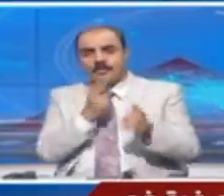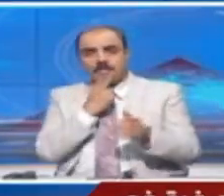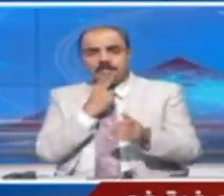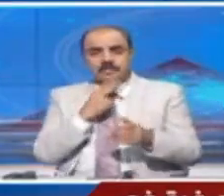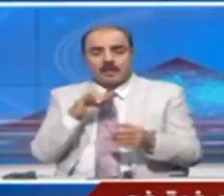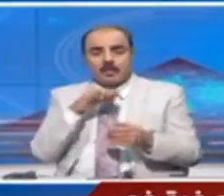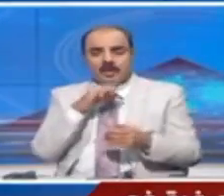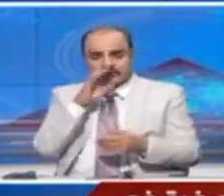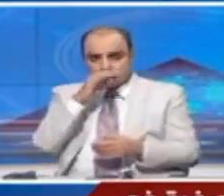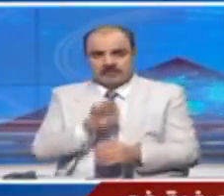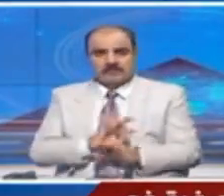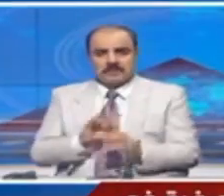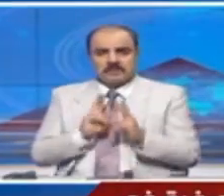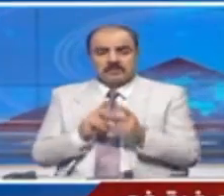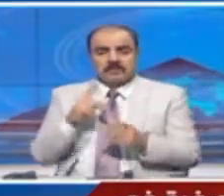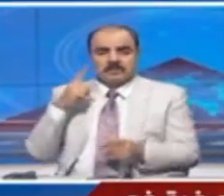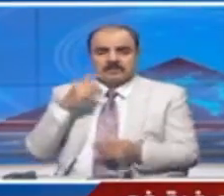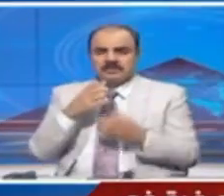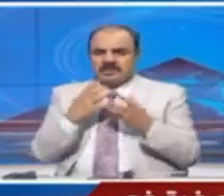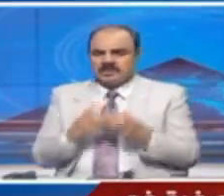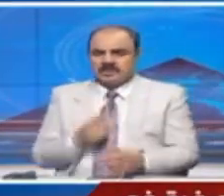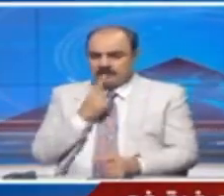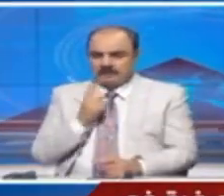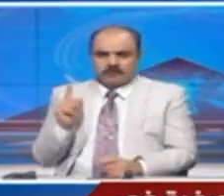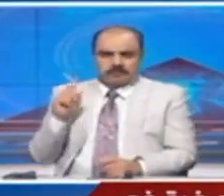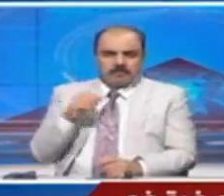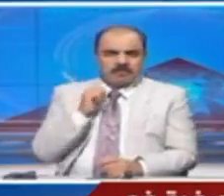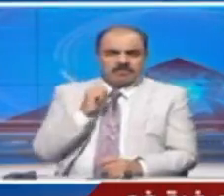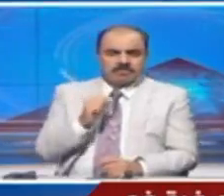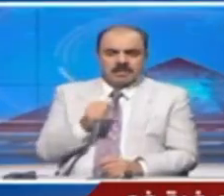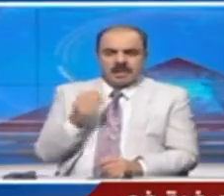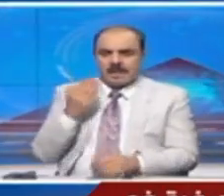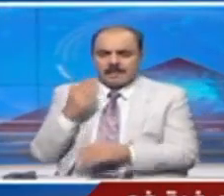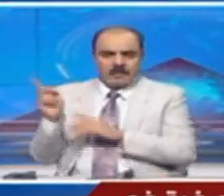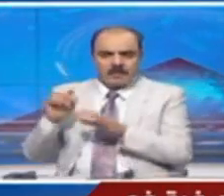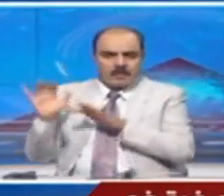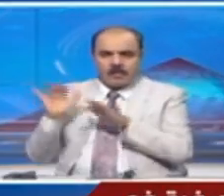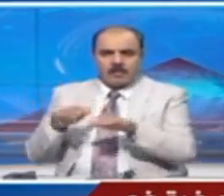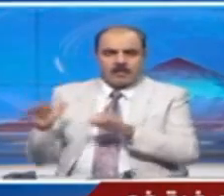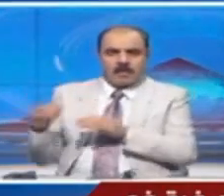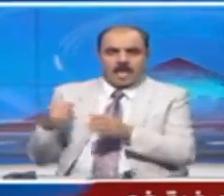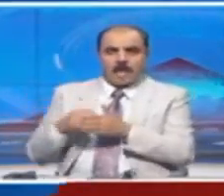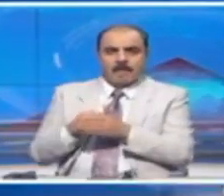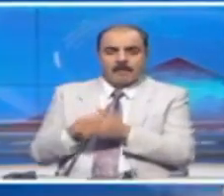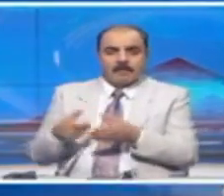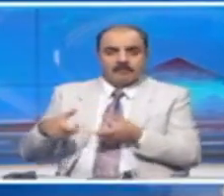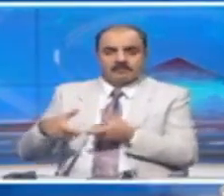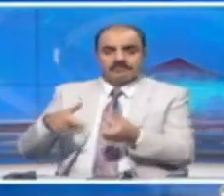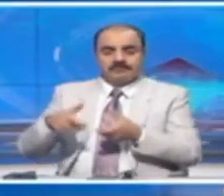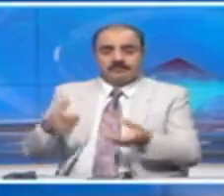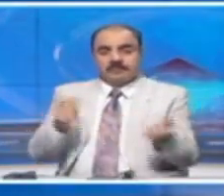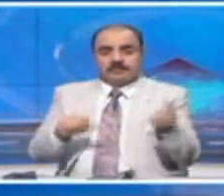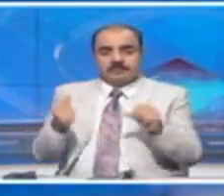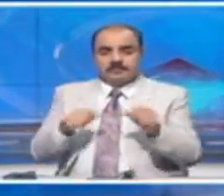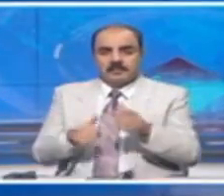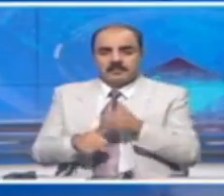رواش بالجيزة أنهى معاناة مثلت مشكلة كبيرة على مدار السنوات الماضية. وأكد مدبولي أن المحطة